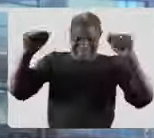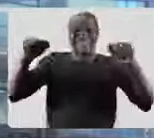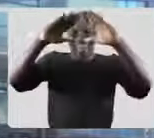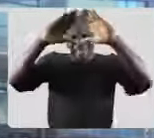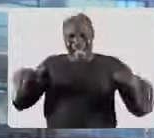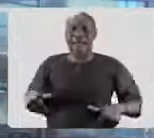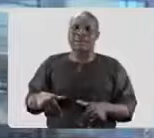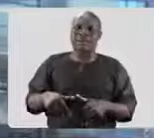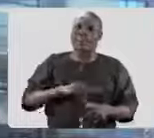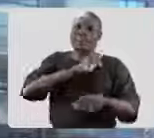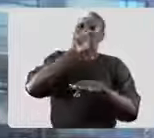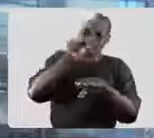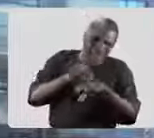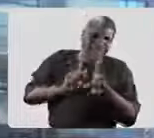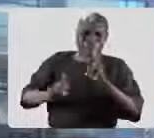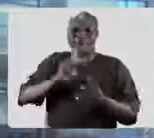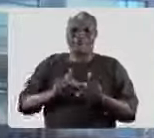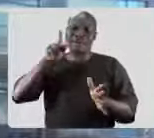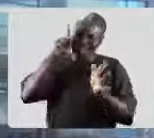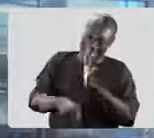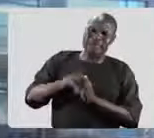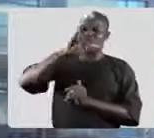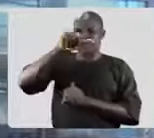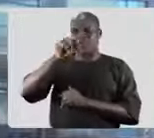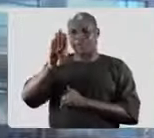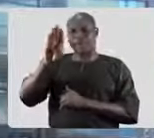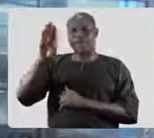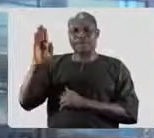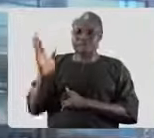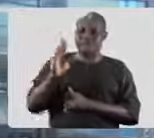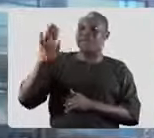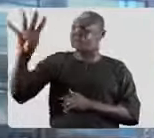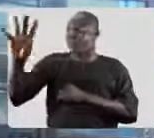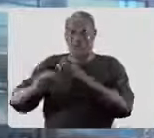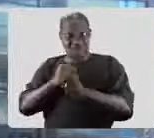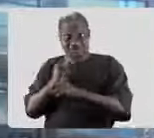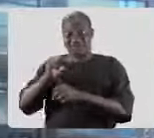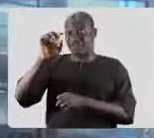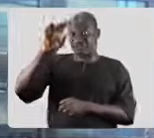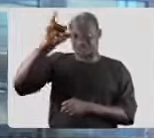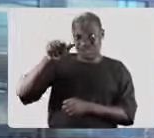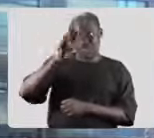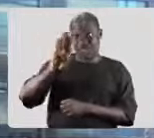timwa. Ye tumi kwa kum MP. JB dankwa. E kwa 4 years ni u.